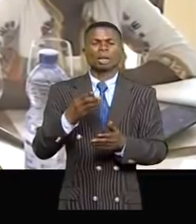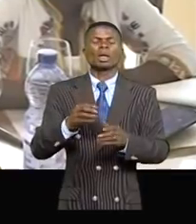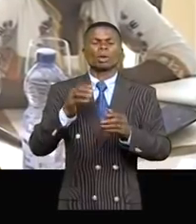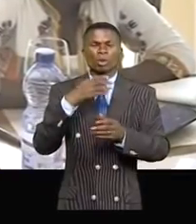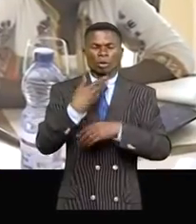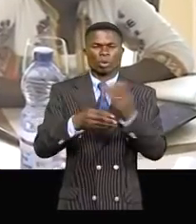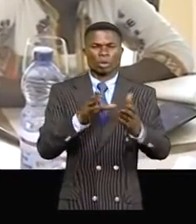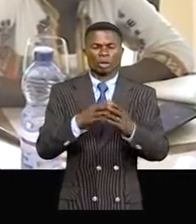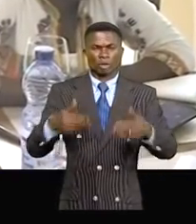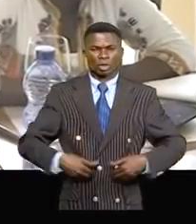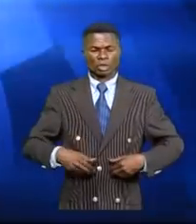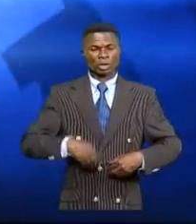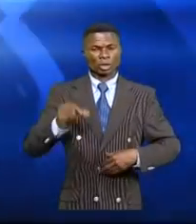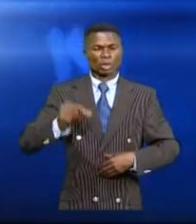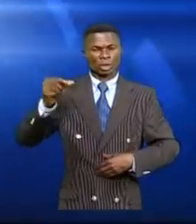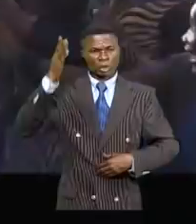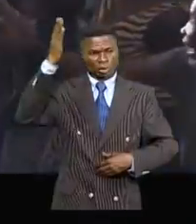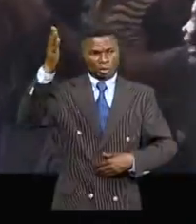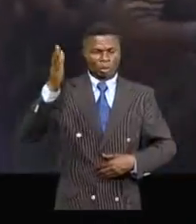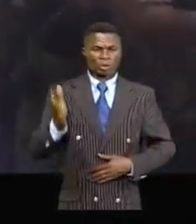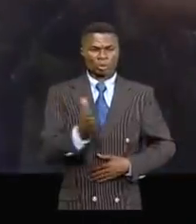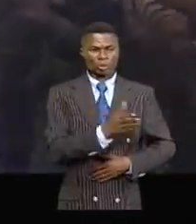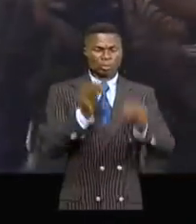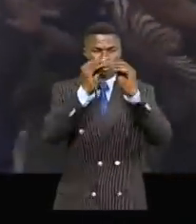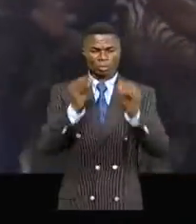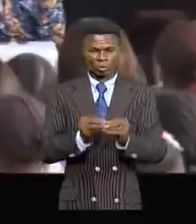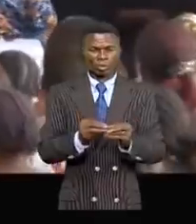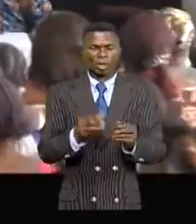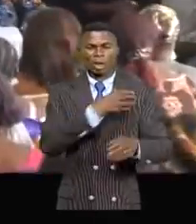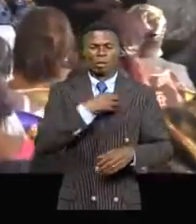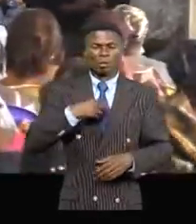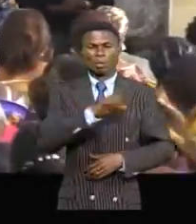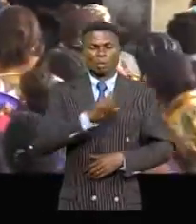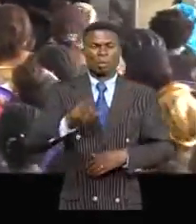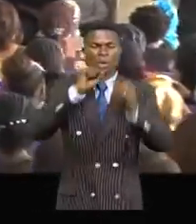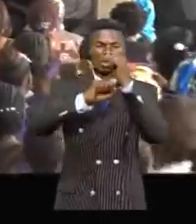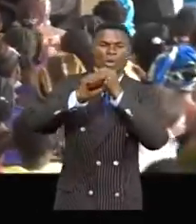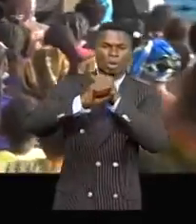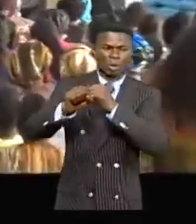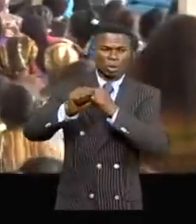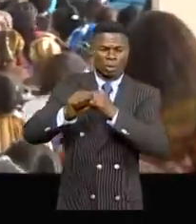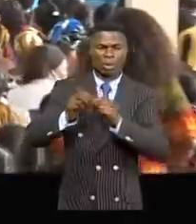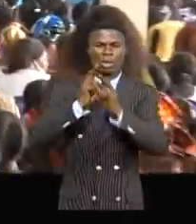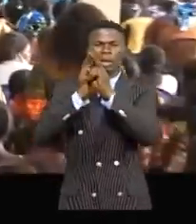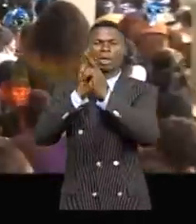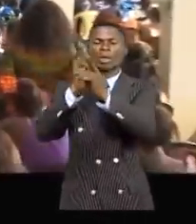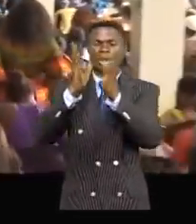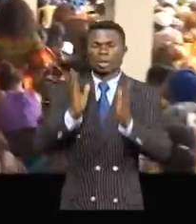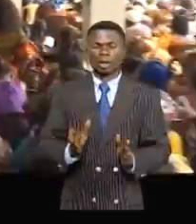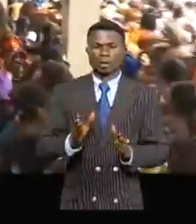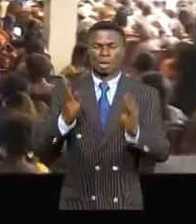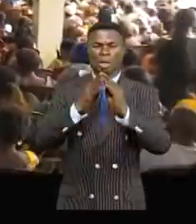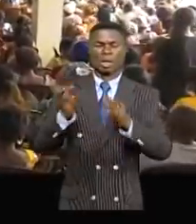mentorats pour la jeune génération. Au total, 1000 femmes ont été sensibilisées par les rapporteurs de l'Assemblée